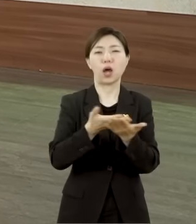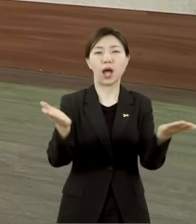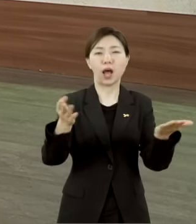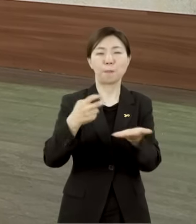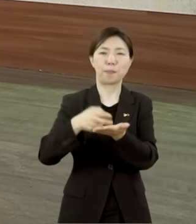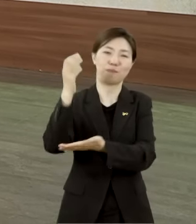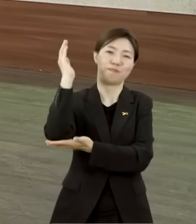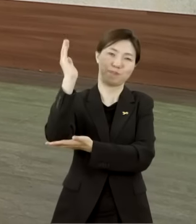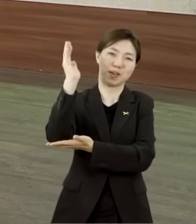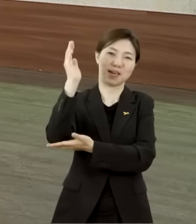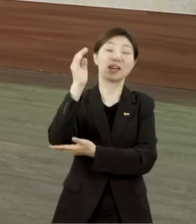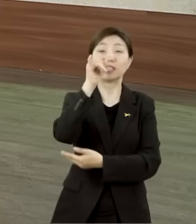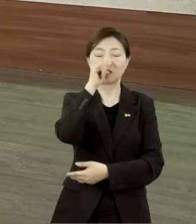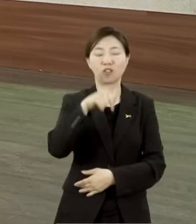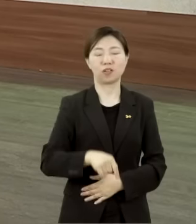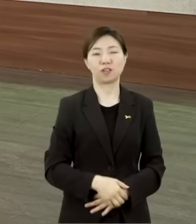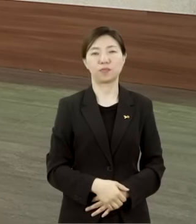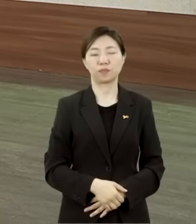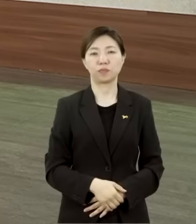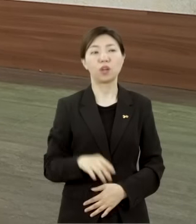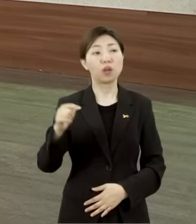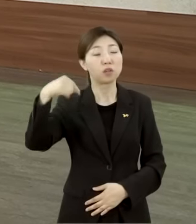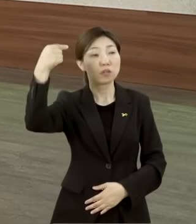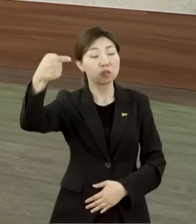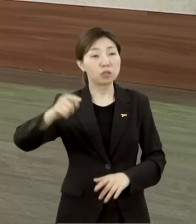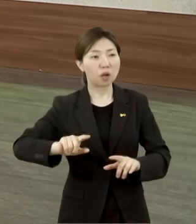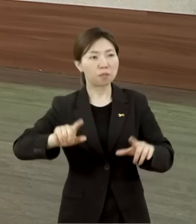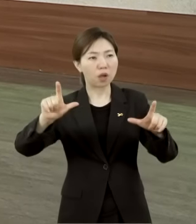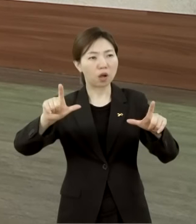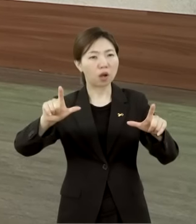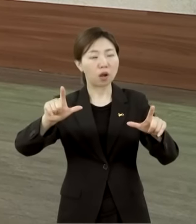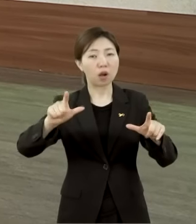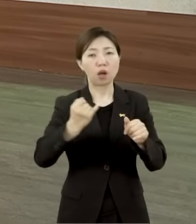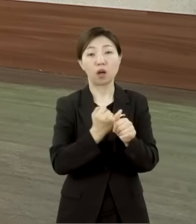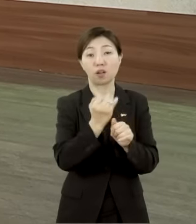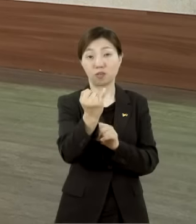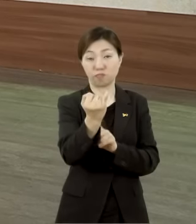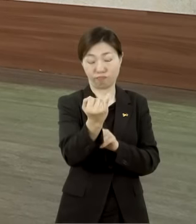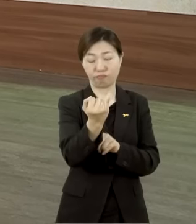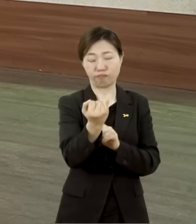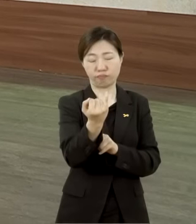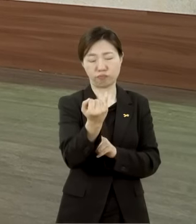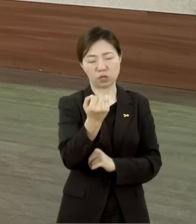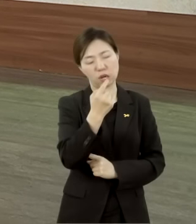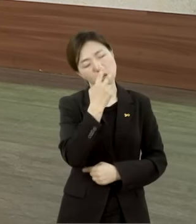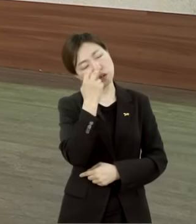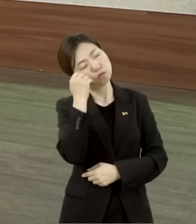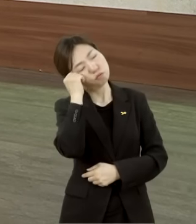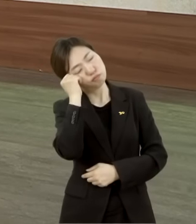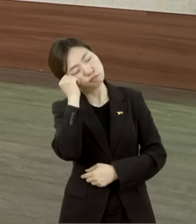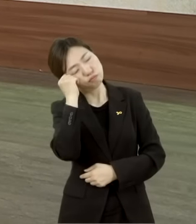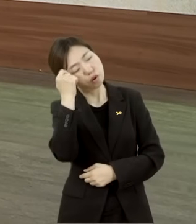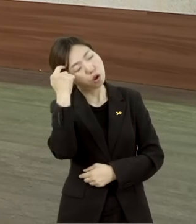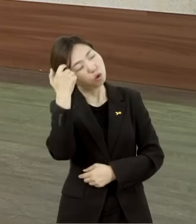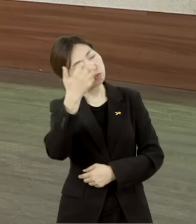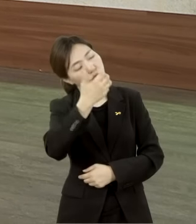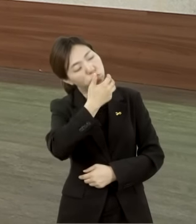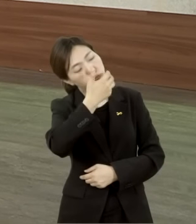마쳤는데 그다음 날인가 해서요 불자님이 생생한 꿈을